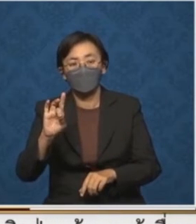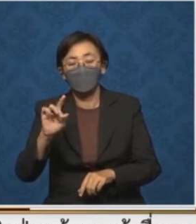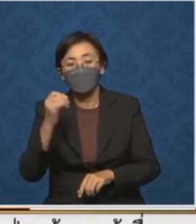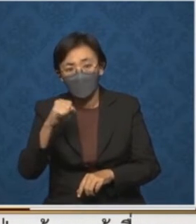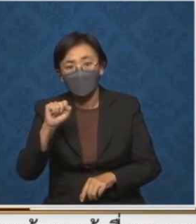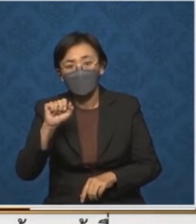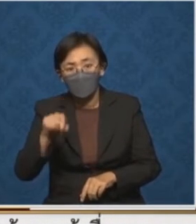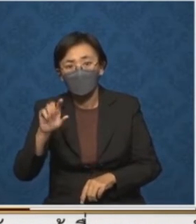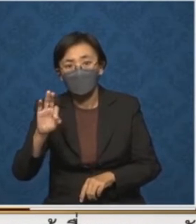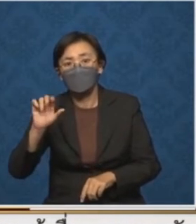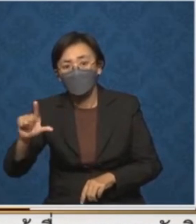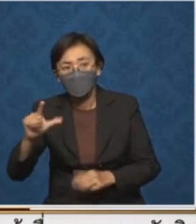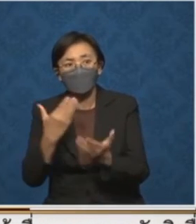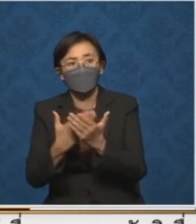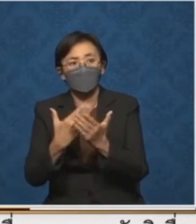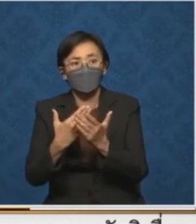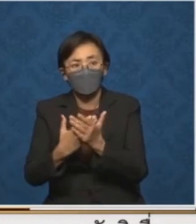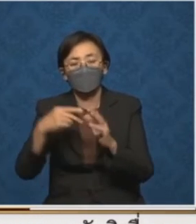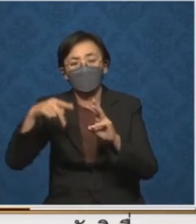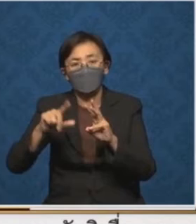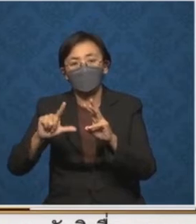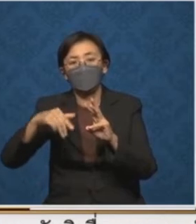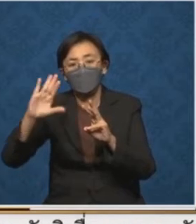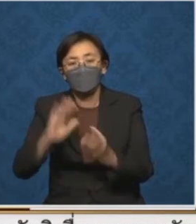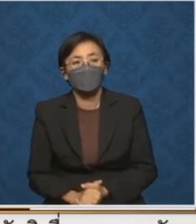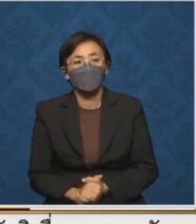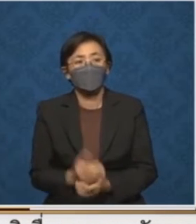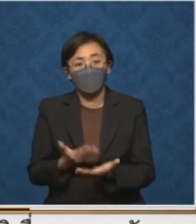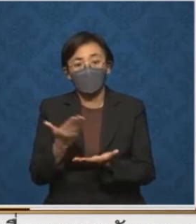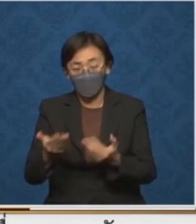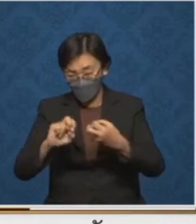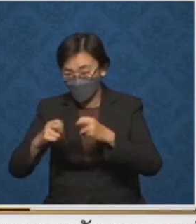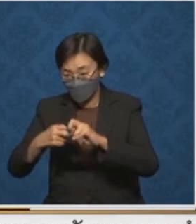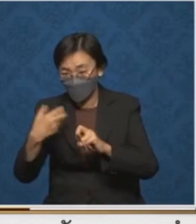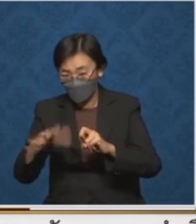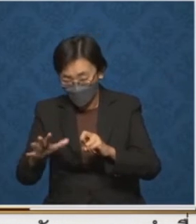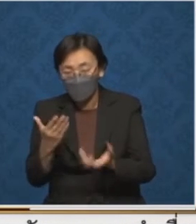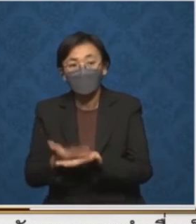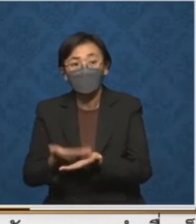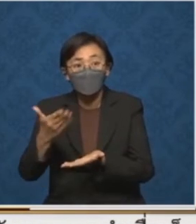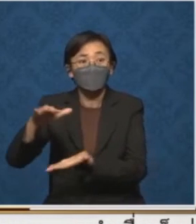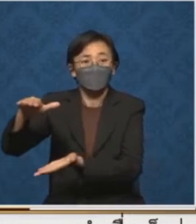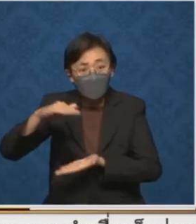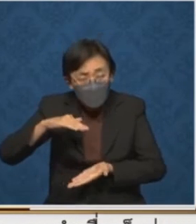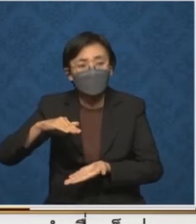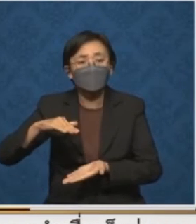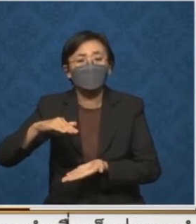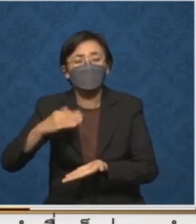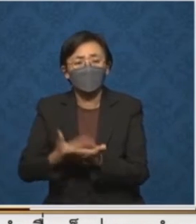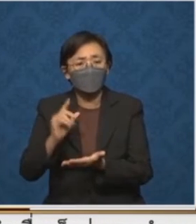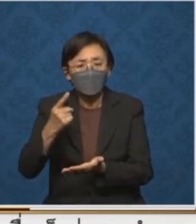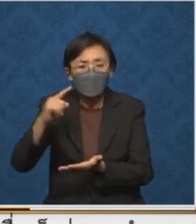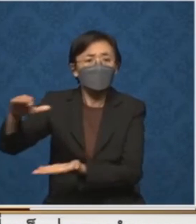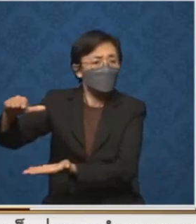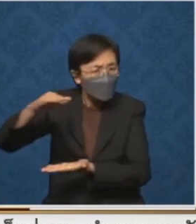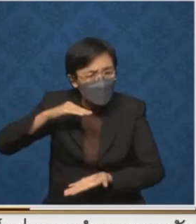640ไมใช่คนธรมดานะนายแทยของรามาธิบรออกมาบอกวาแดงจุดอื่นเรีกต้อง